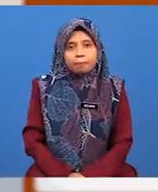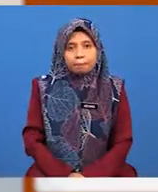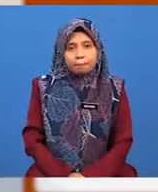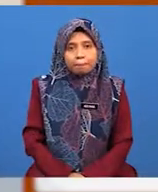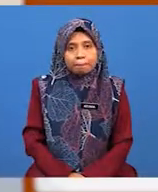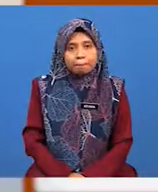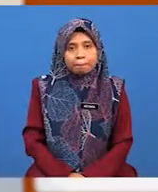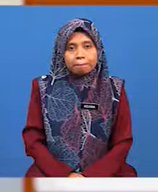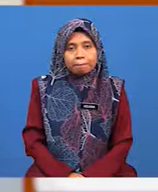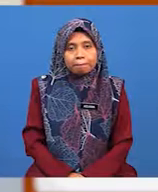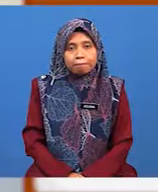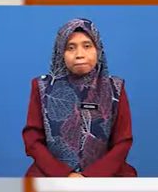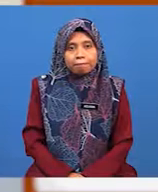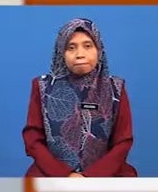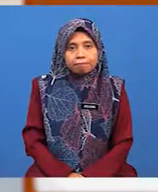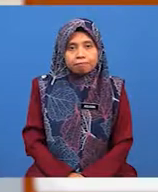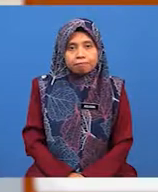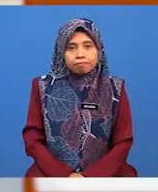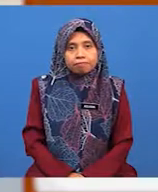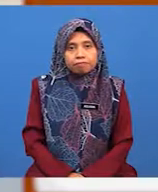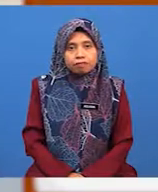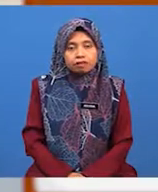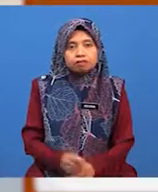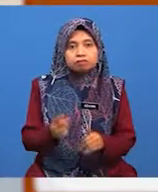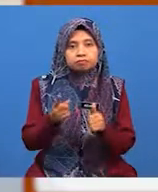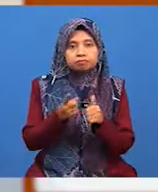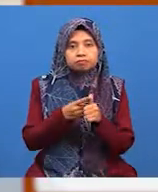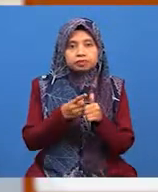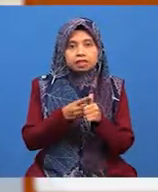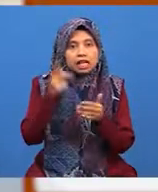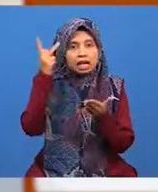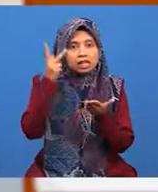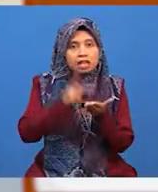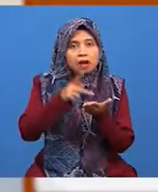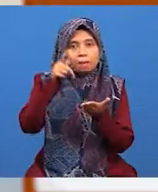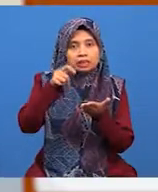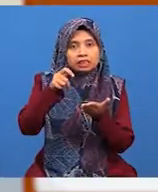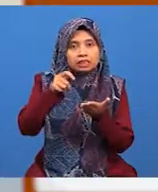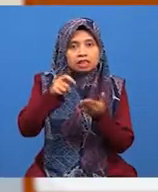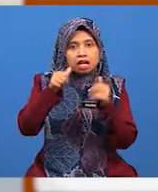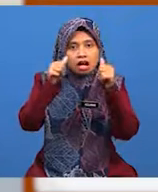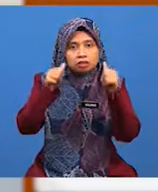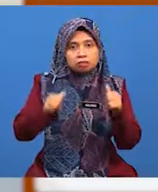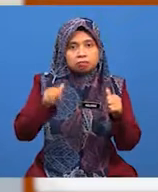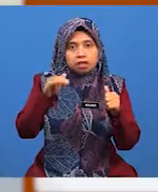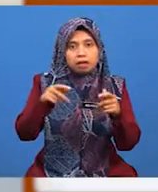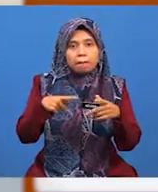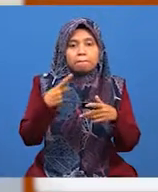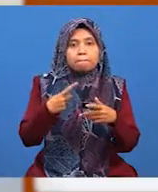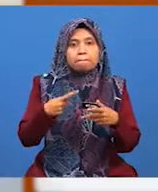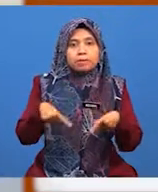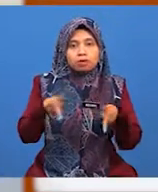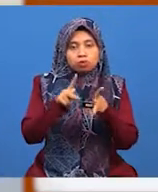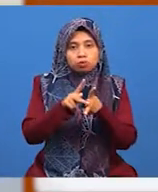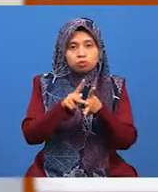dahulu agar murid-murid dapat mengenal pasti aspek yang perlu dikuasai